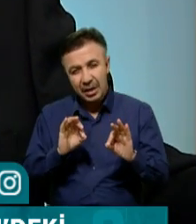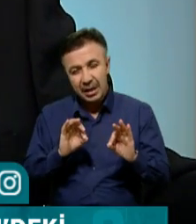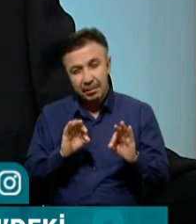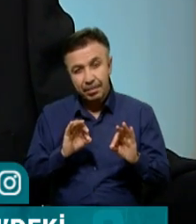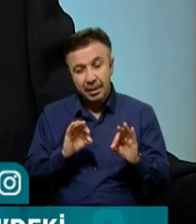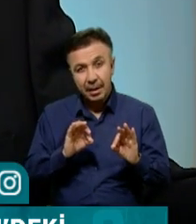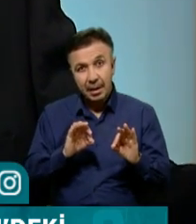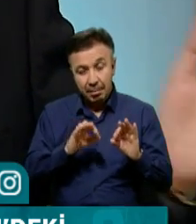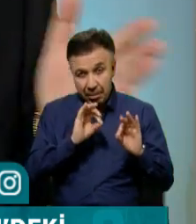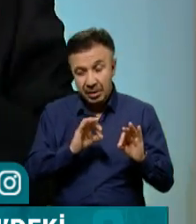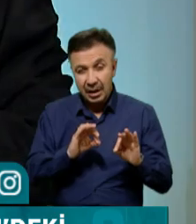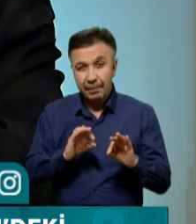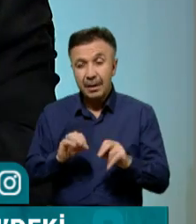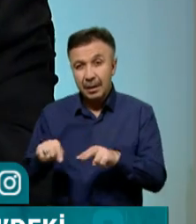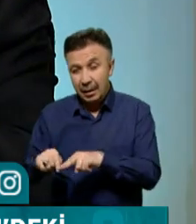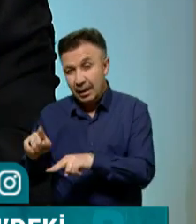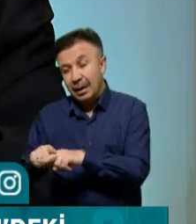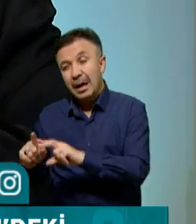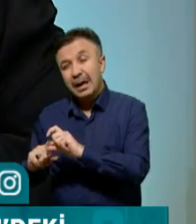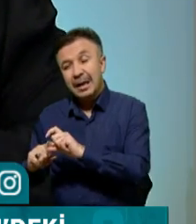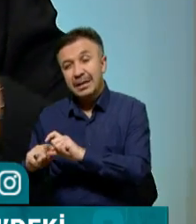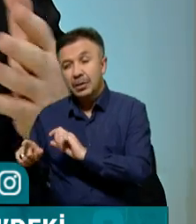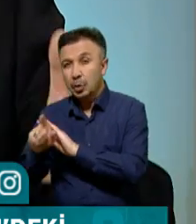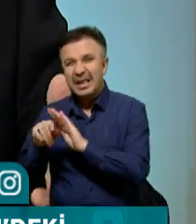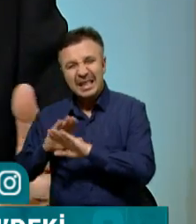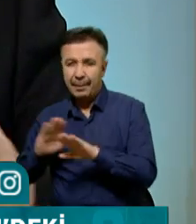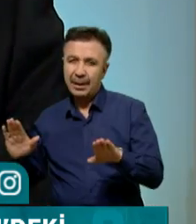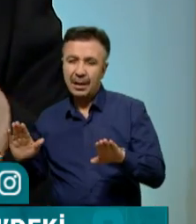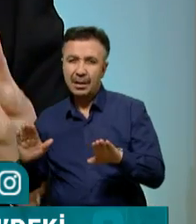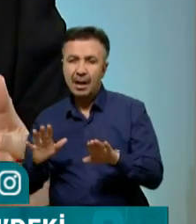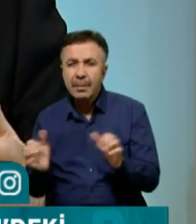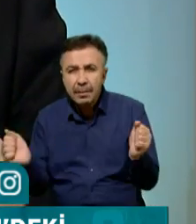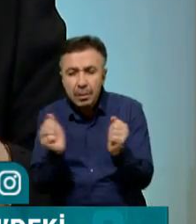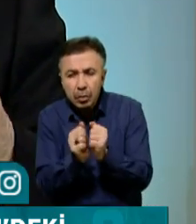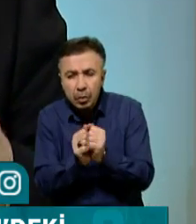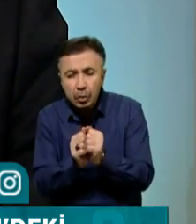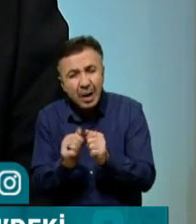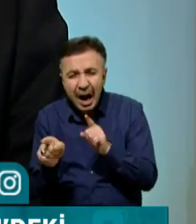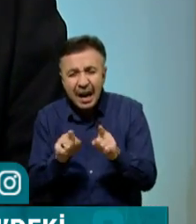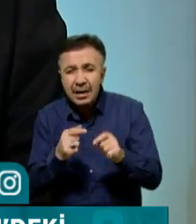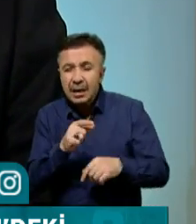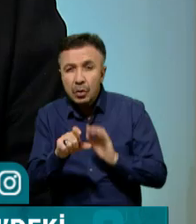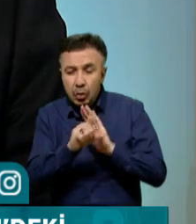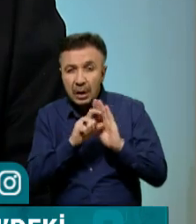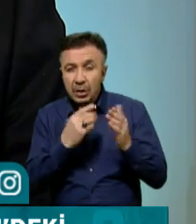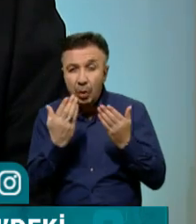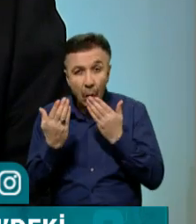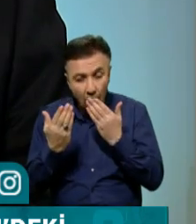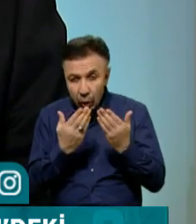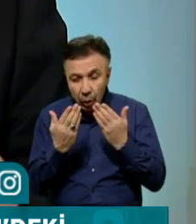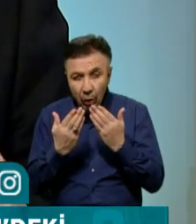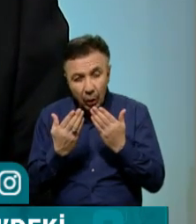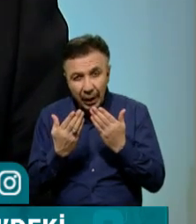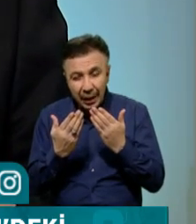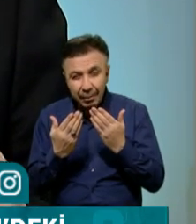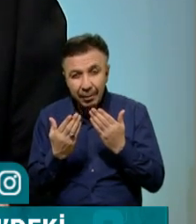nâsile biten bir bütündür. Dolayısıyla hangi ayetini, hangi suresini okursanız okuyun namazda zamm-ı sure